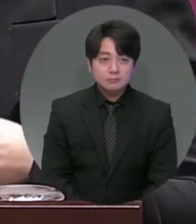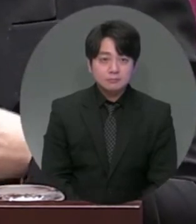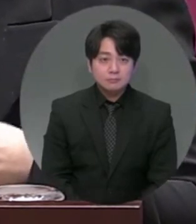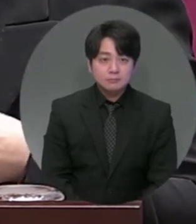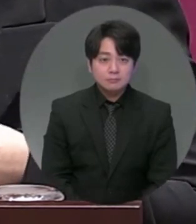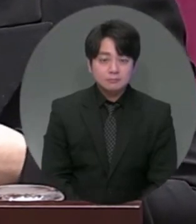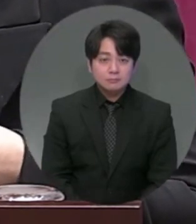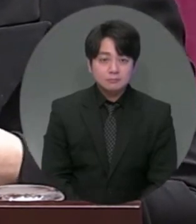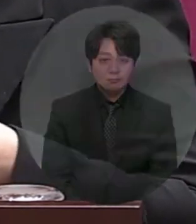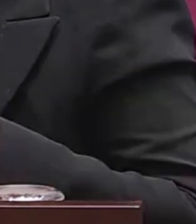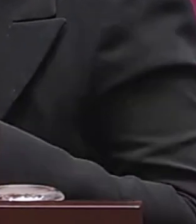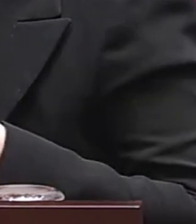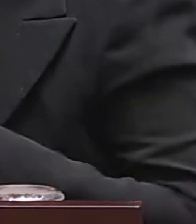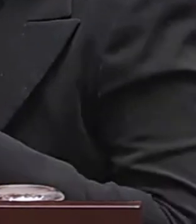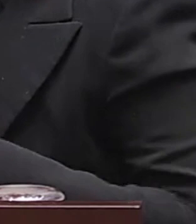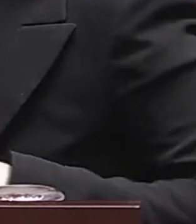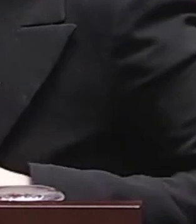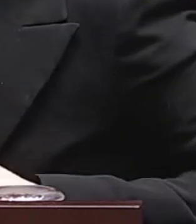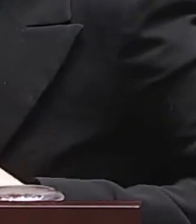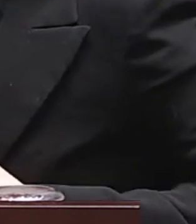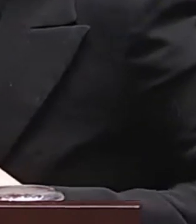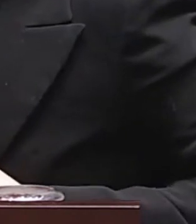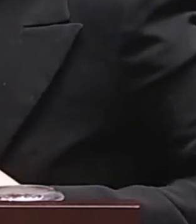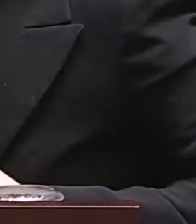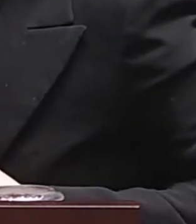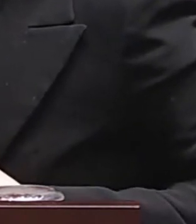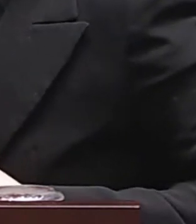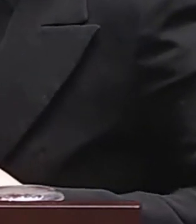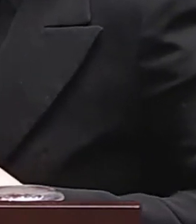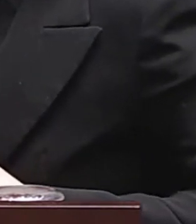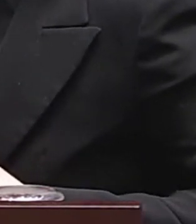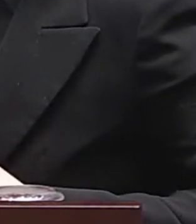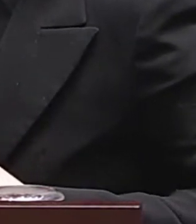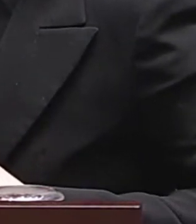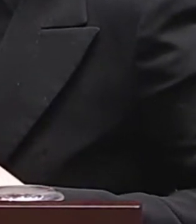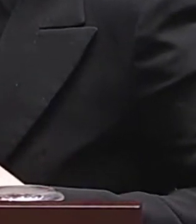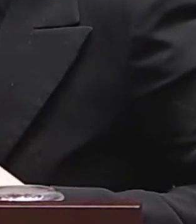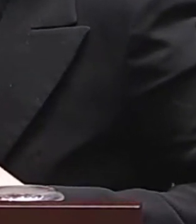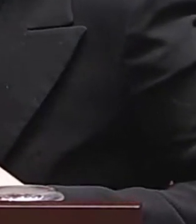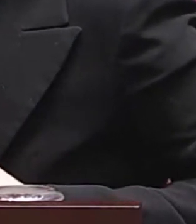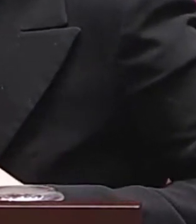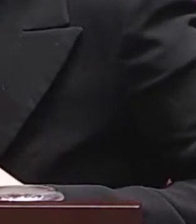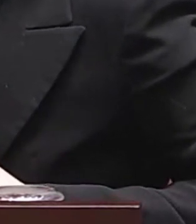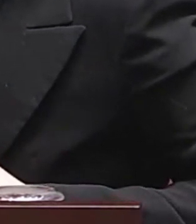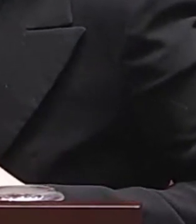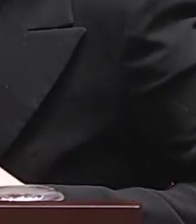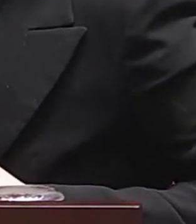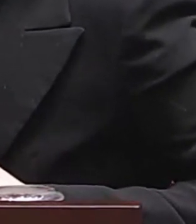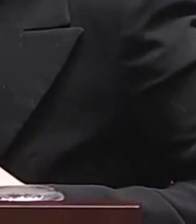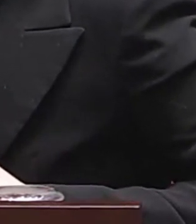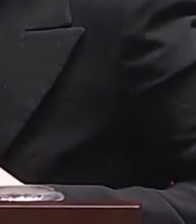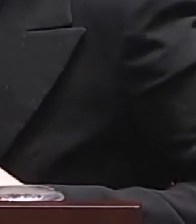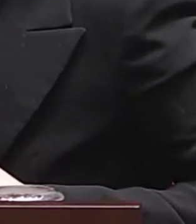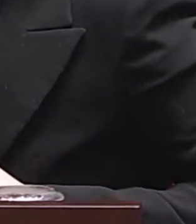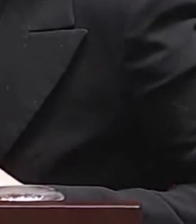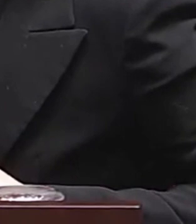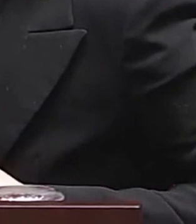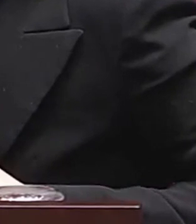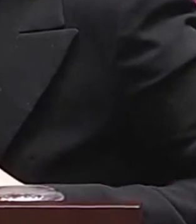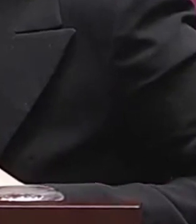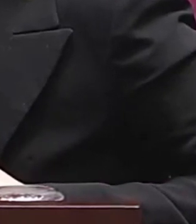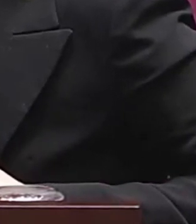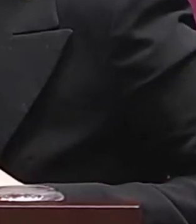강간범죄에 대해서 당연히 판례는 바뀌고 있지만 지금 현재 이분들을 더 보호하고 혹은 수사 재판